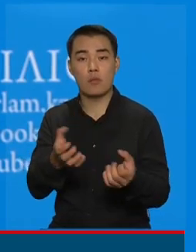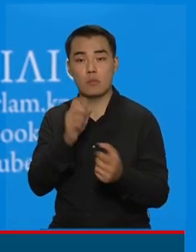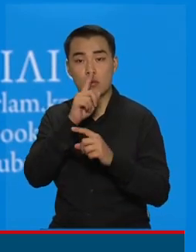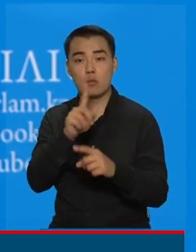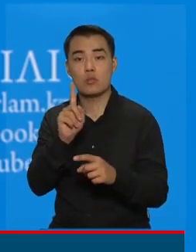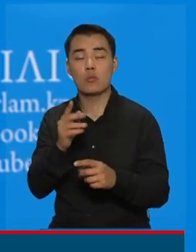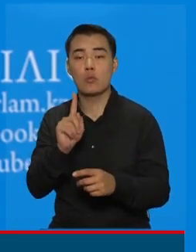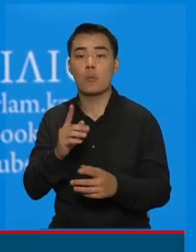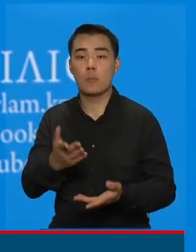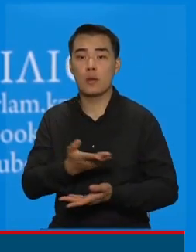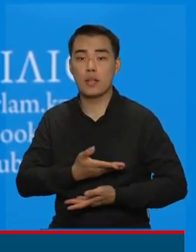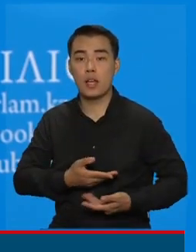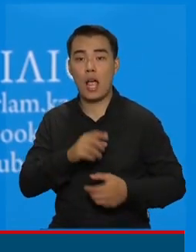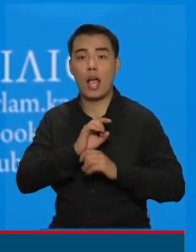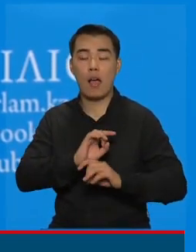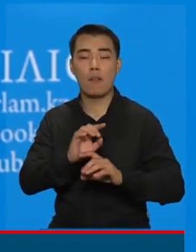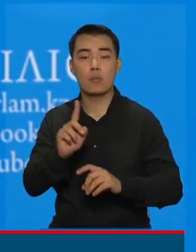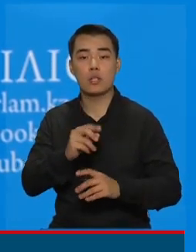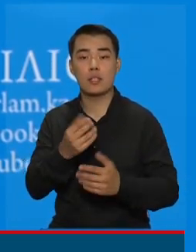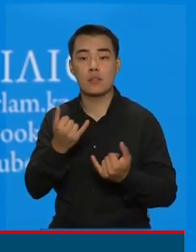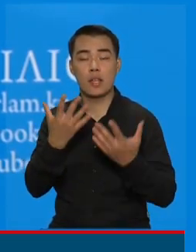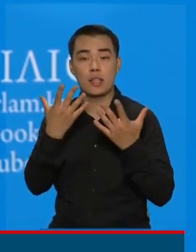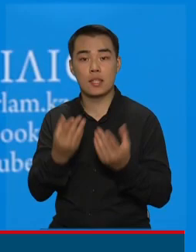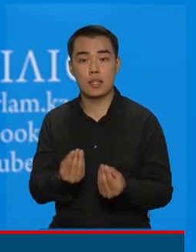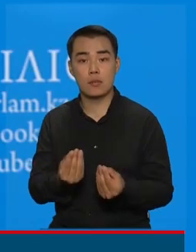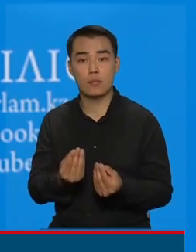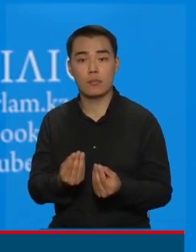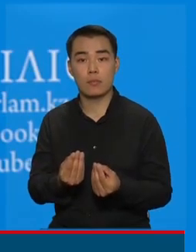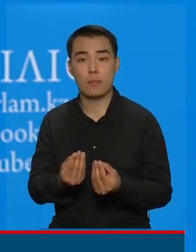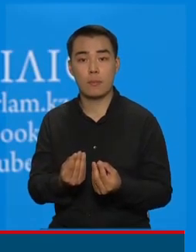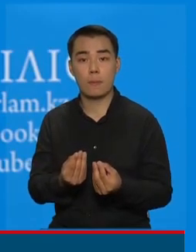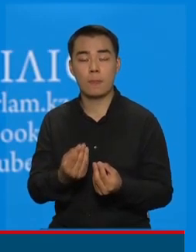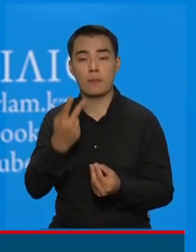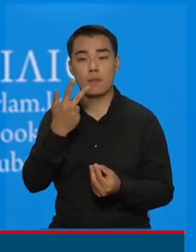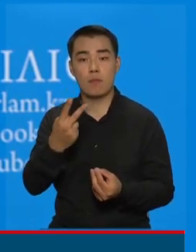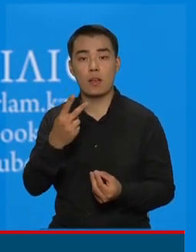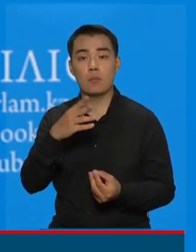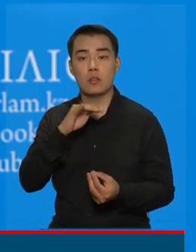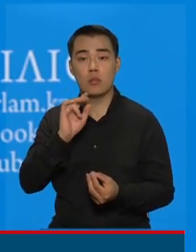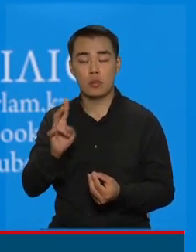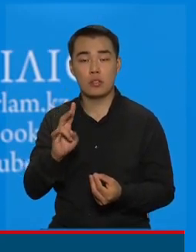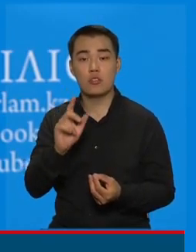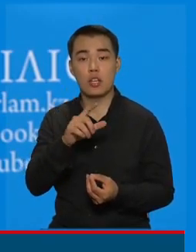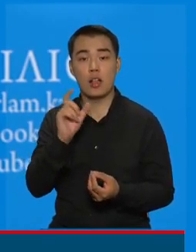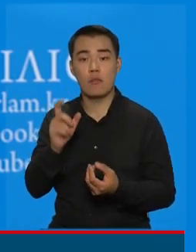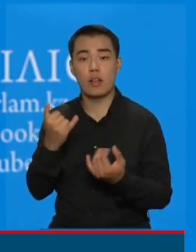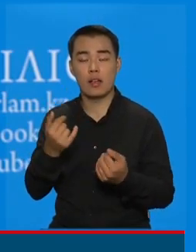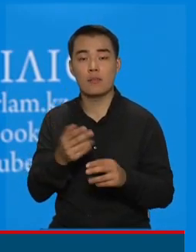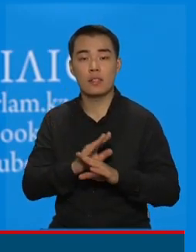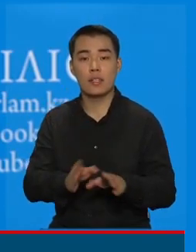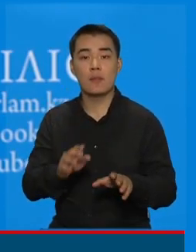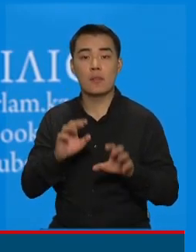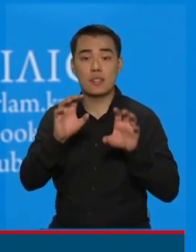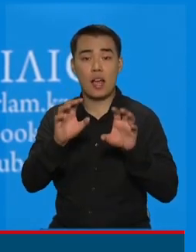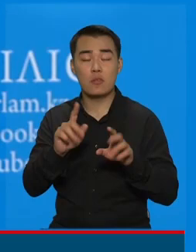Но мы говорим, что на сегодняшний день 2,5 миллиона человек вне системы, и